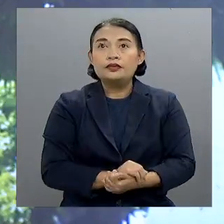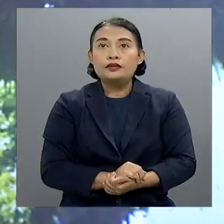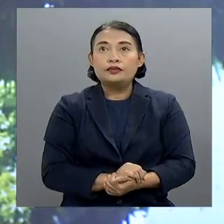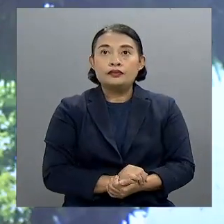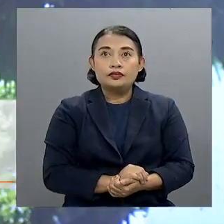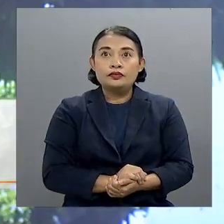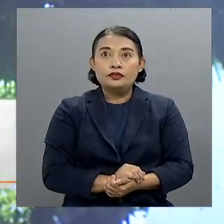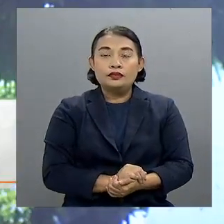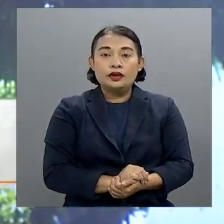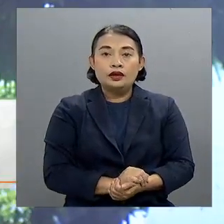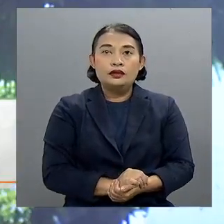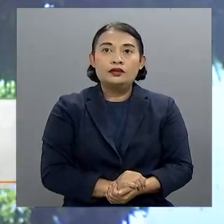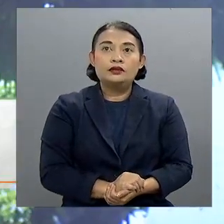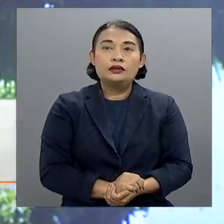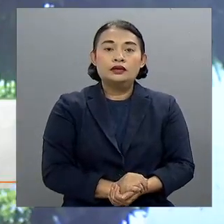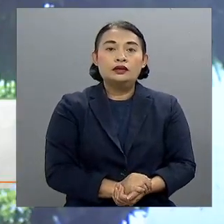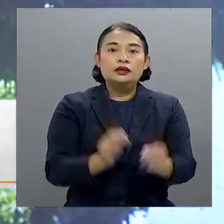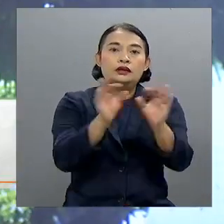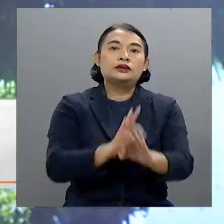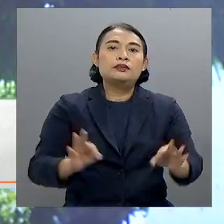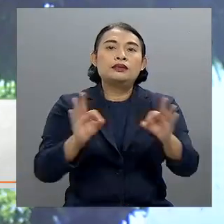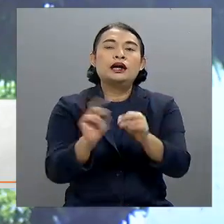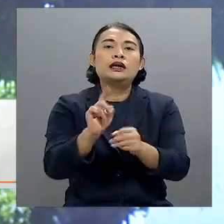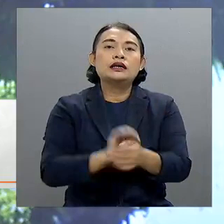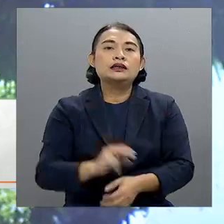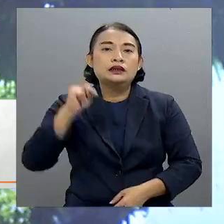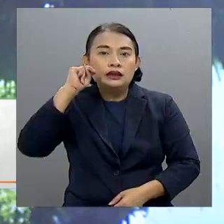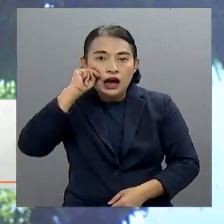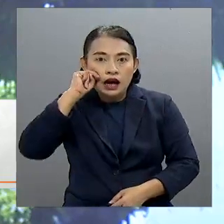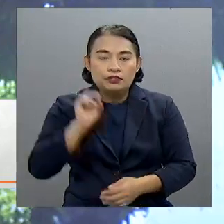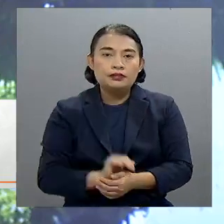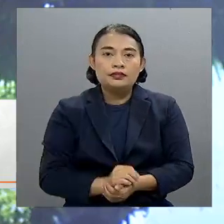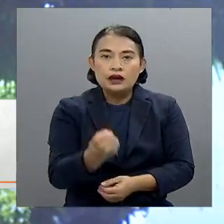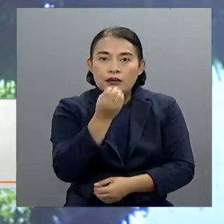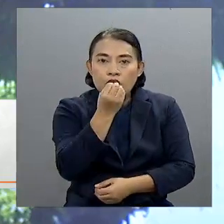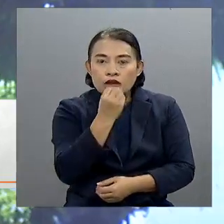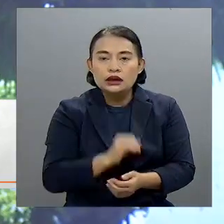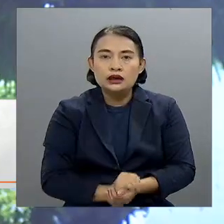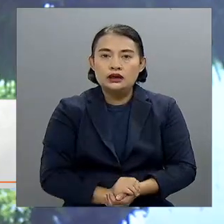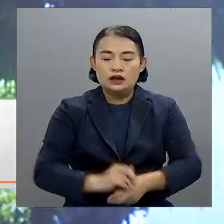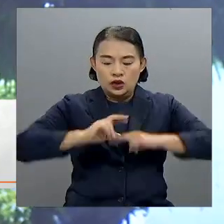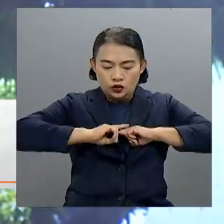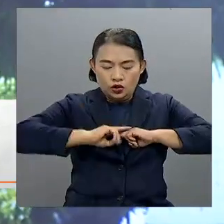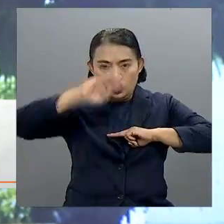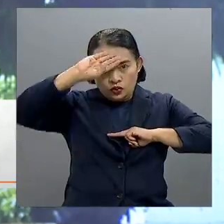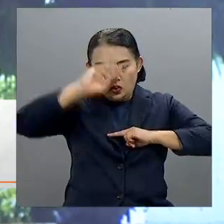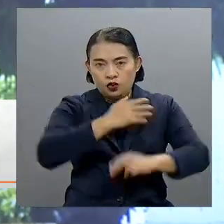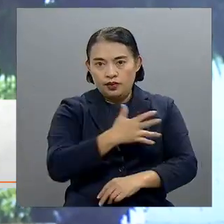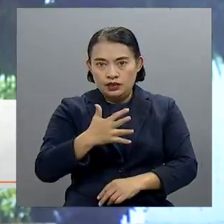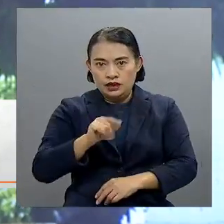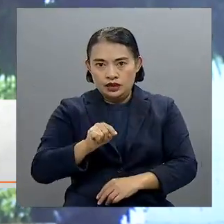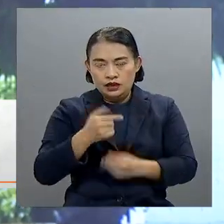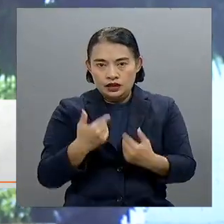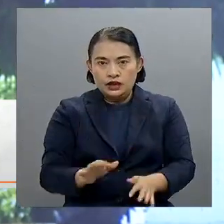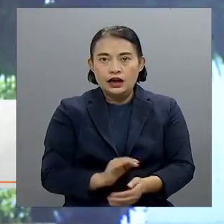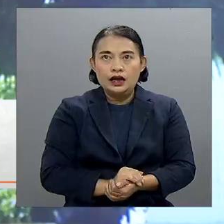เรื่องของน้ำและอาหารนะคะคือตัวเราต้องทำให้ปลอดภัยไม่เป็นโรคก่อนนะคะแล้วก็ถัดไปก็คือเราต้องดูแลชุมช